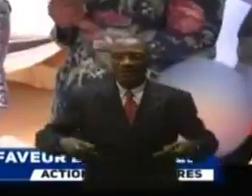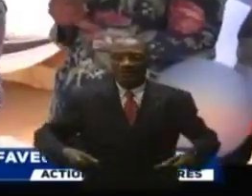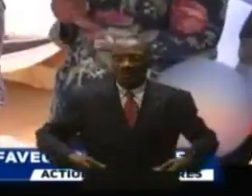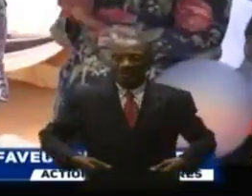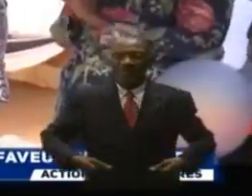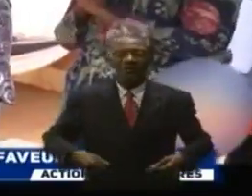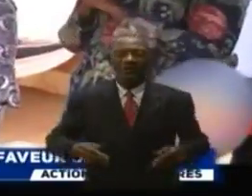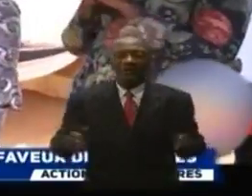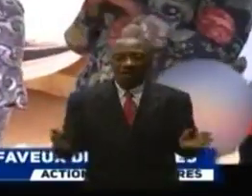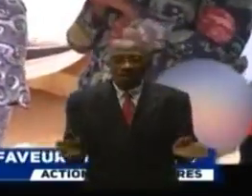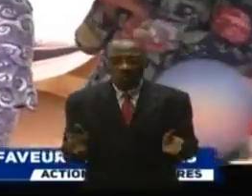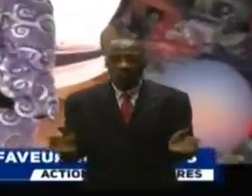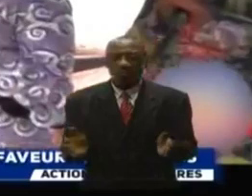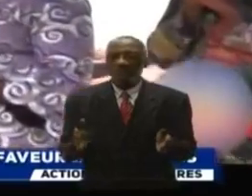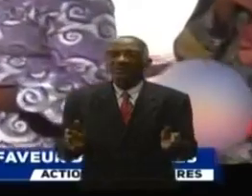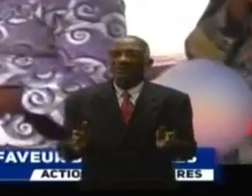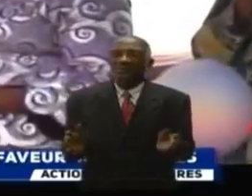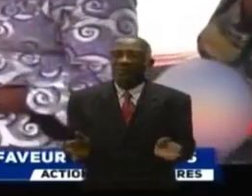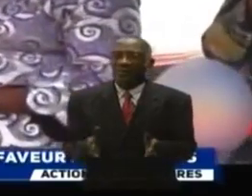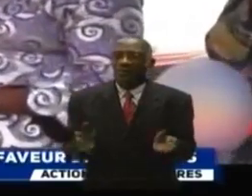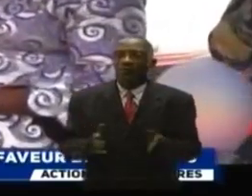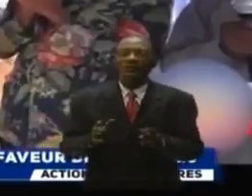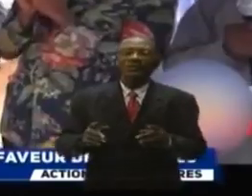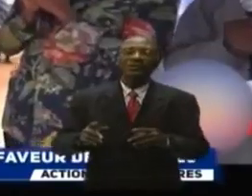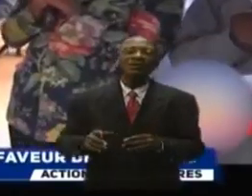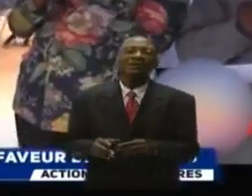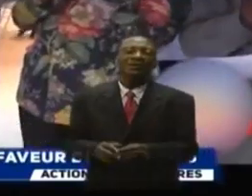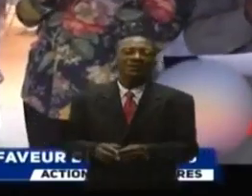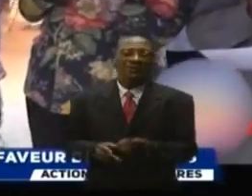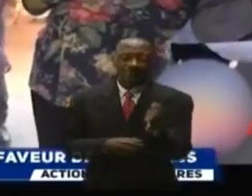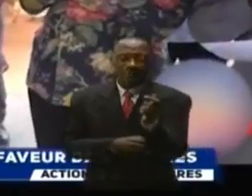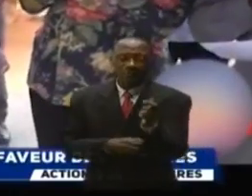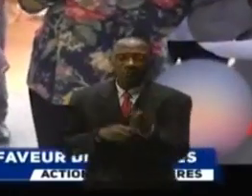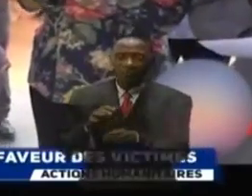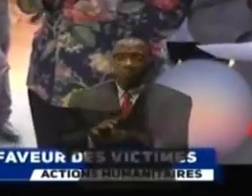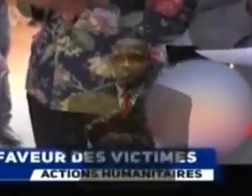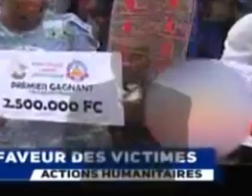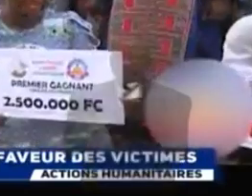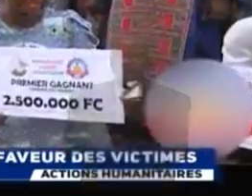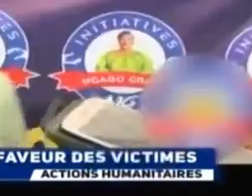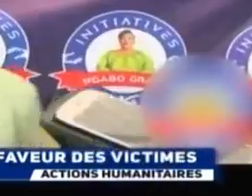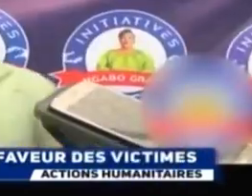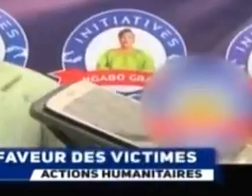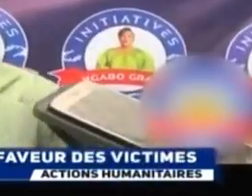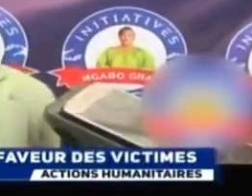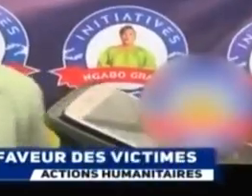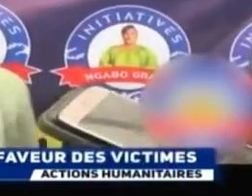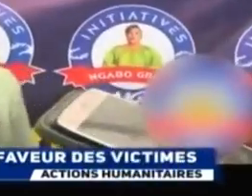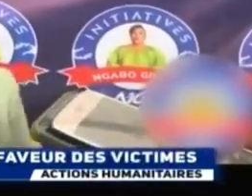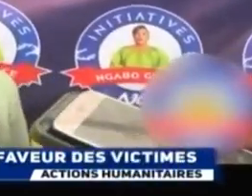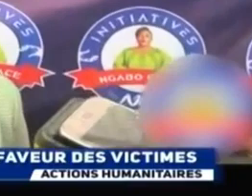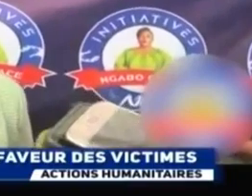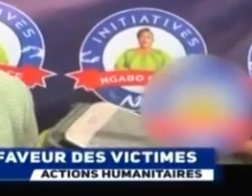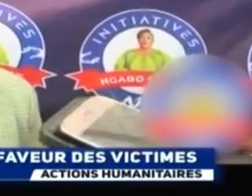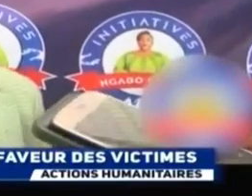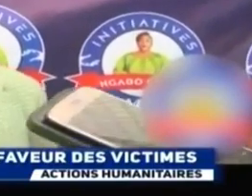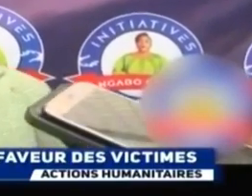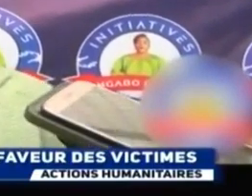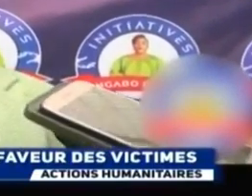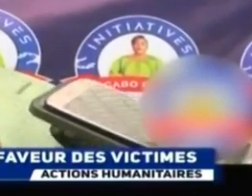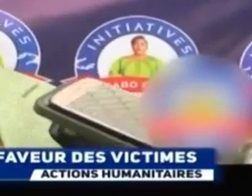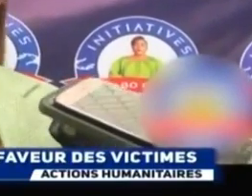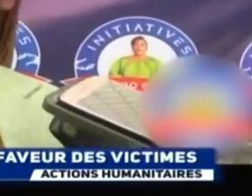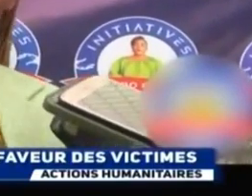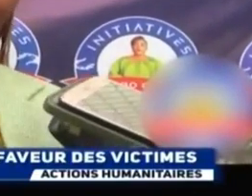Bukavu à l'issue d'un concours. Les heureux gagnants ont reçu chacun une enveloppe. Je suis tellement émue et je